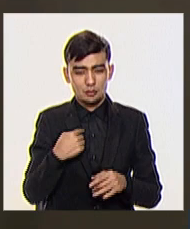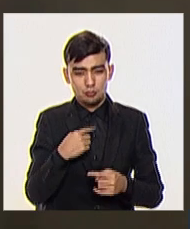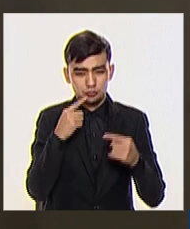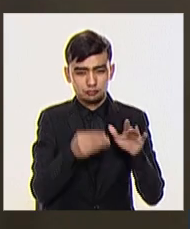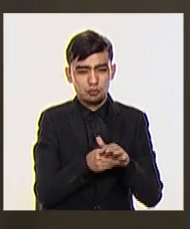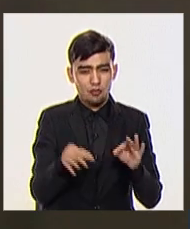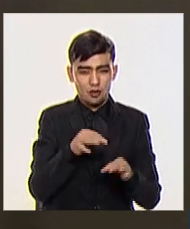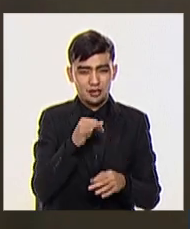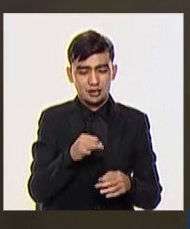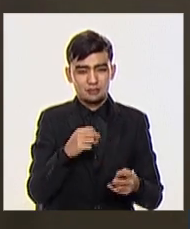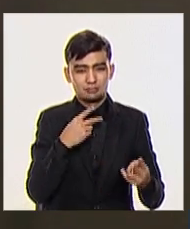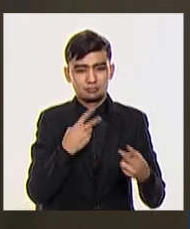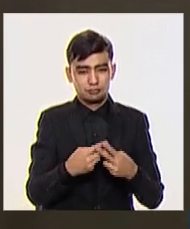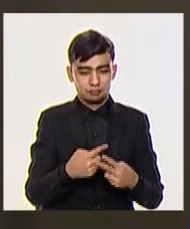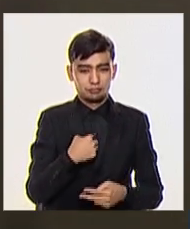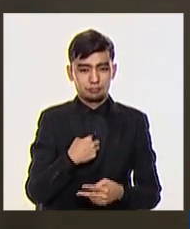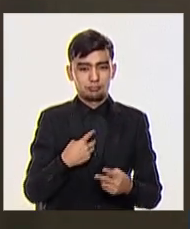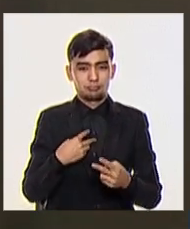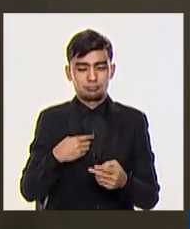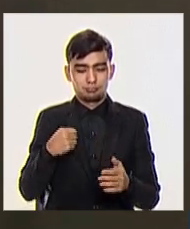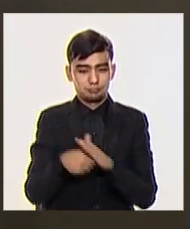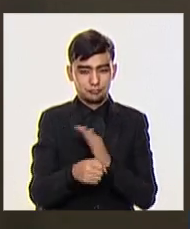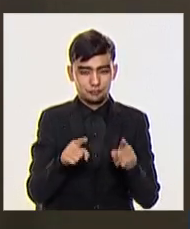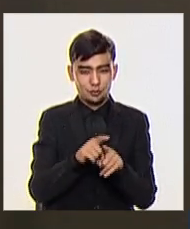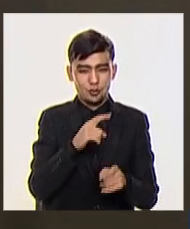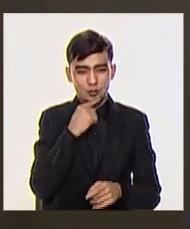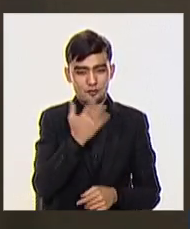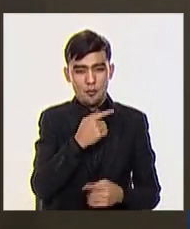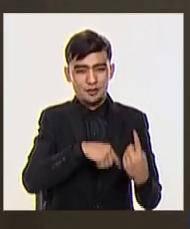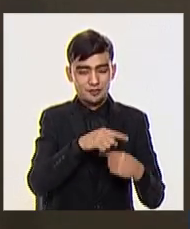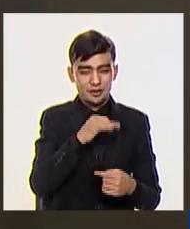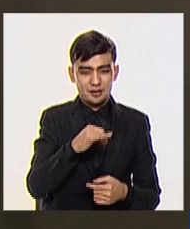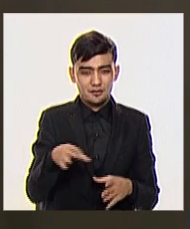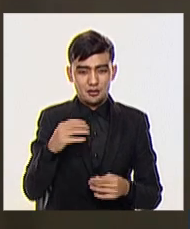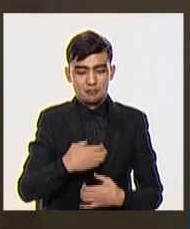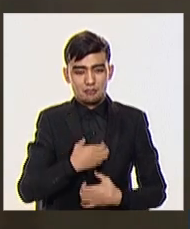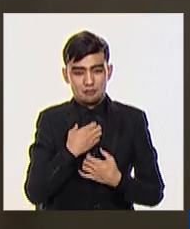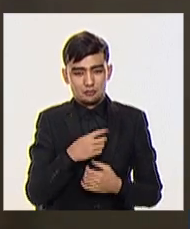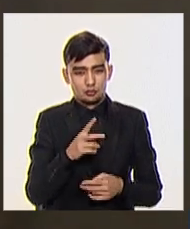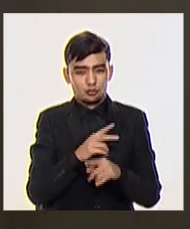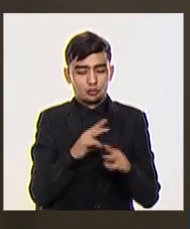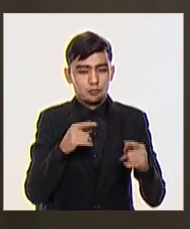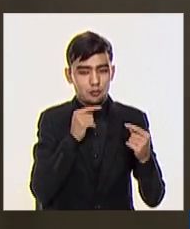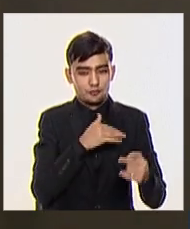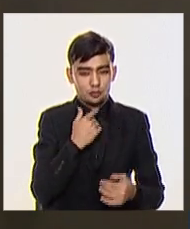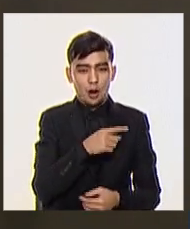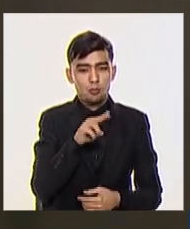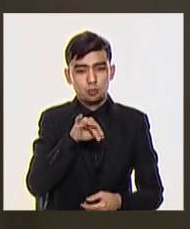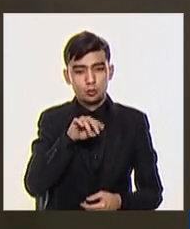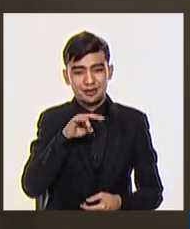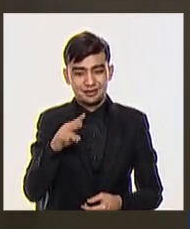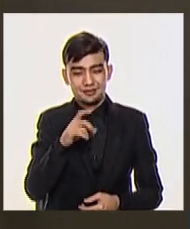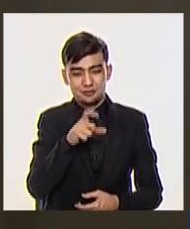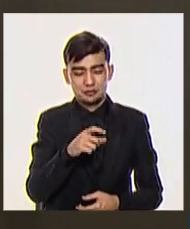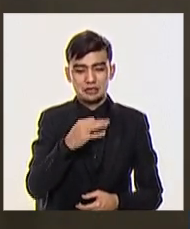ақыры түрмеден бірақ шықтым. Бұдан кейін Ресей бизнесмен, Ресей қоғамы шошып қалды. Ал бұл Путинге ұнады, қазір